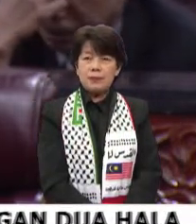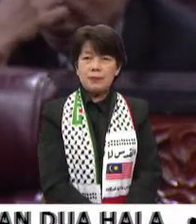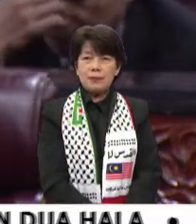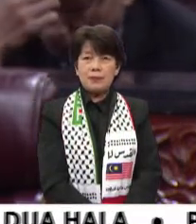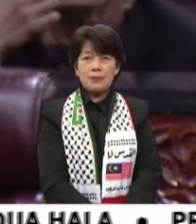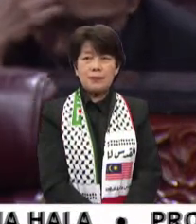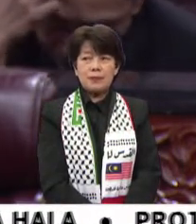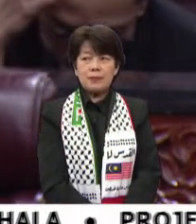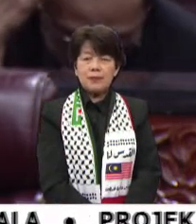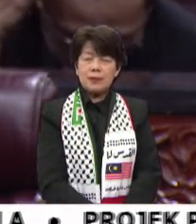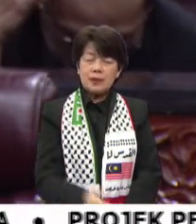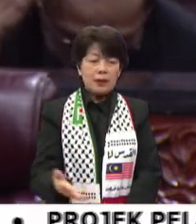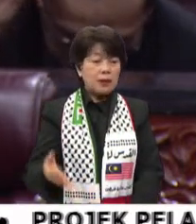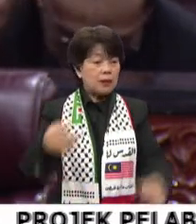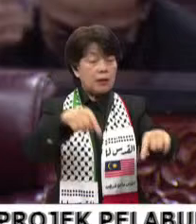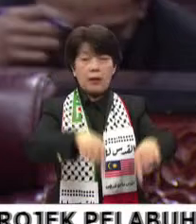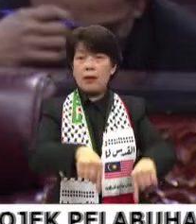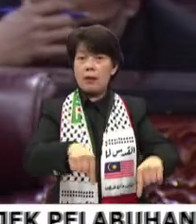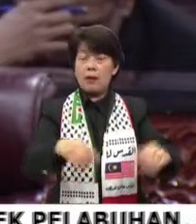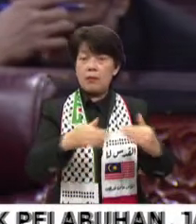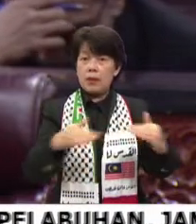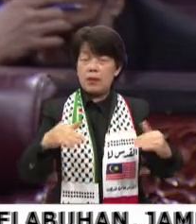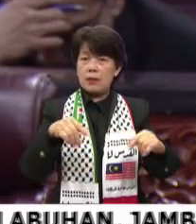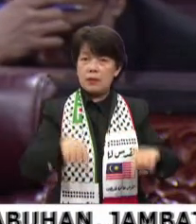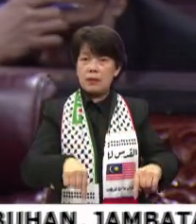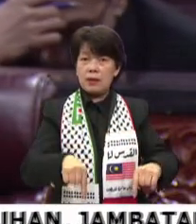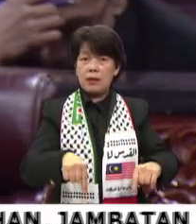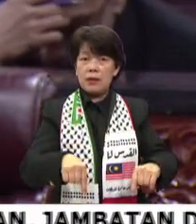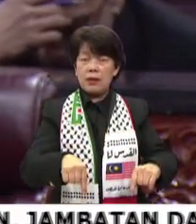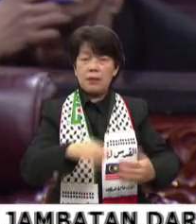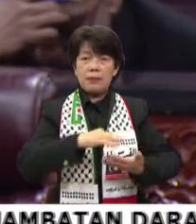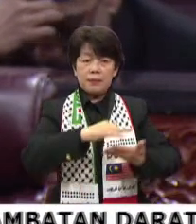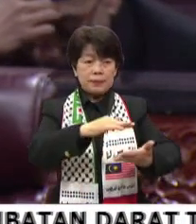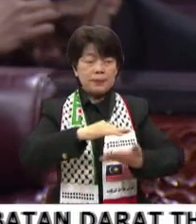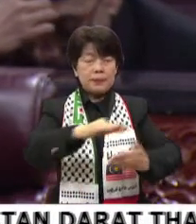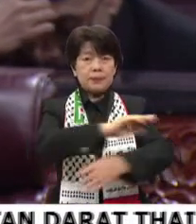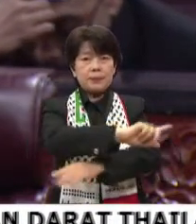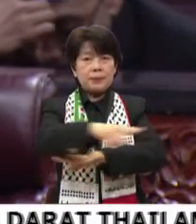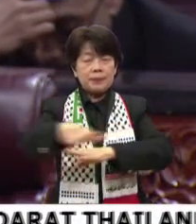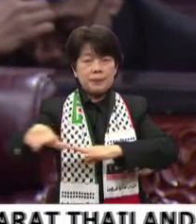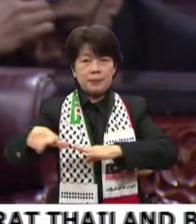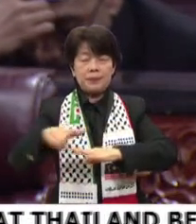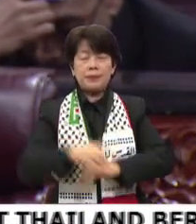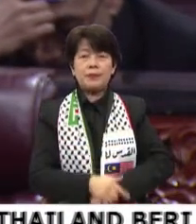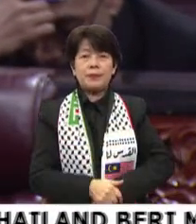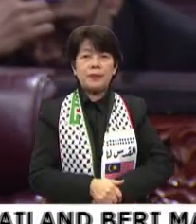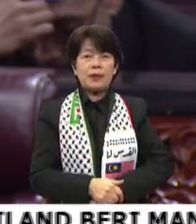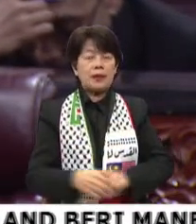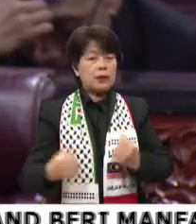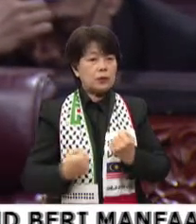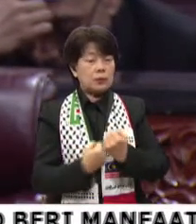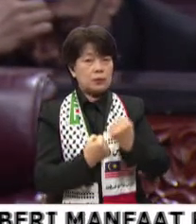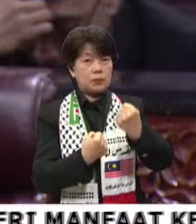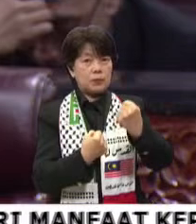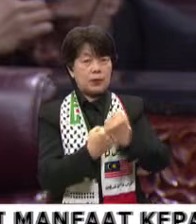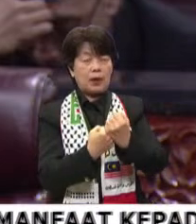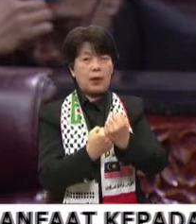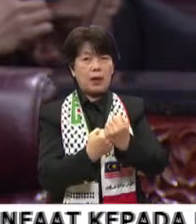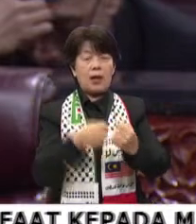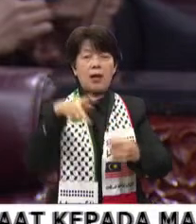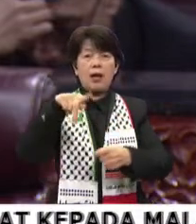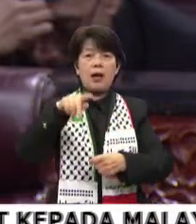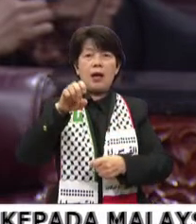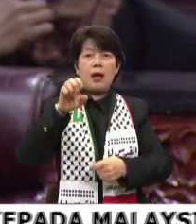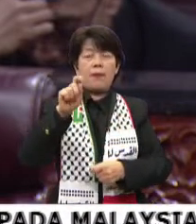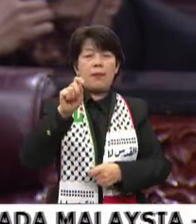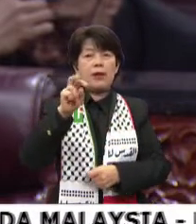bahawa pelantar ini ataupun yang kita sebut Pengkalan laut ini adalah hasil daripada sumbangan daripada Petronas sendiri ya